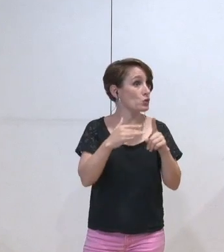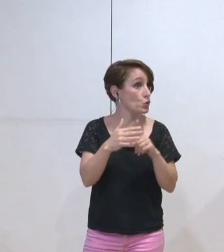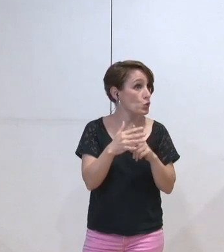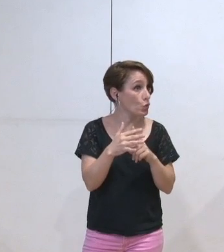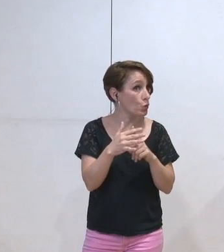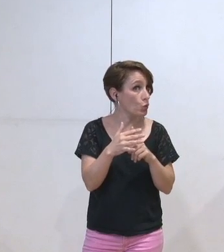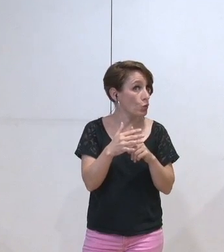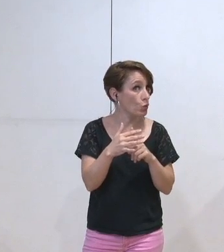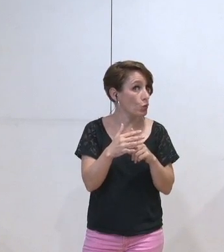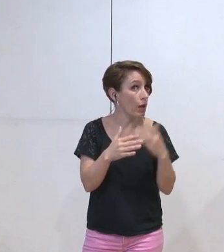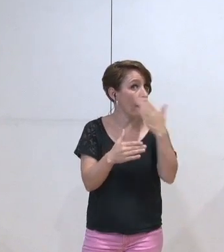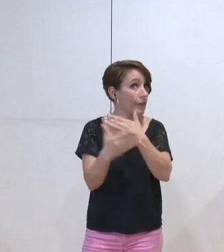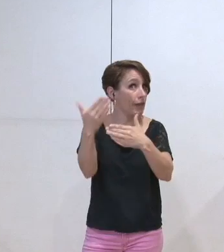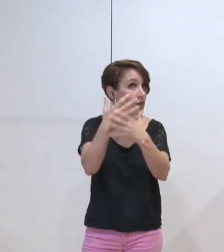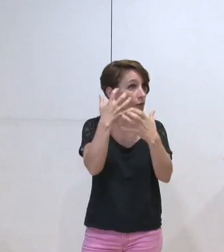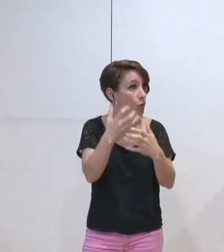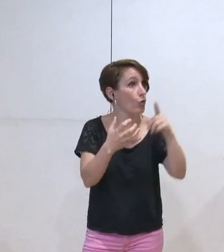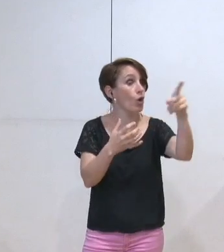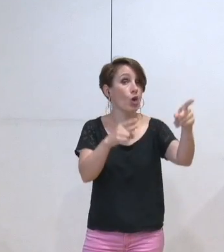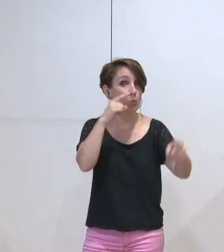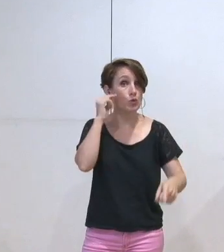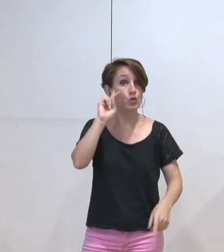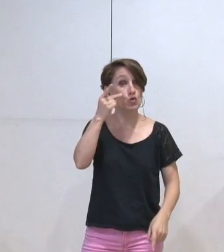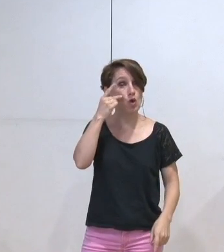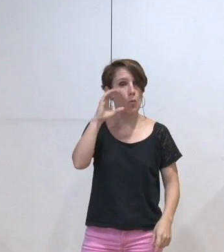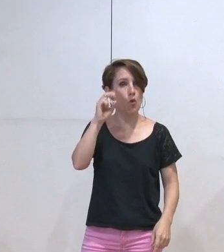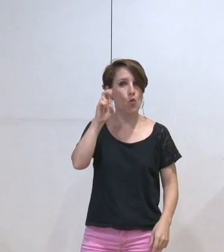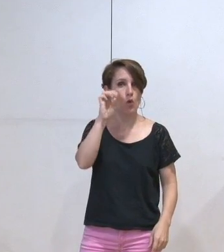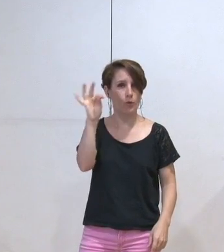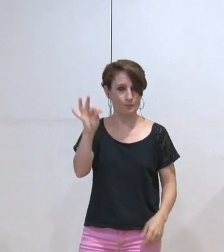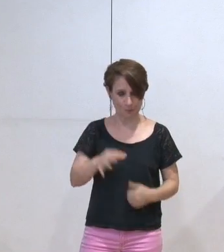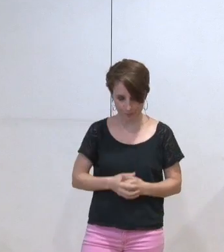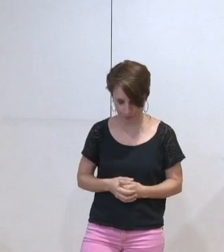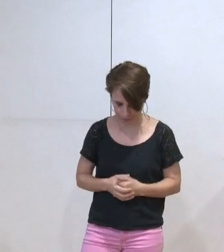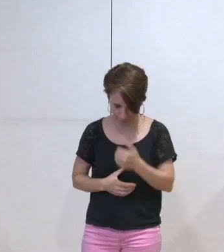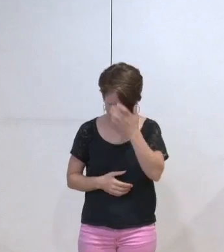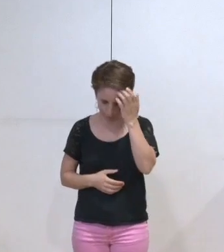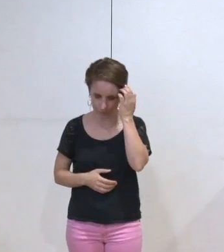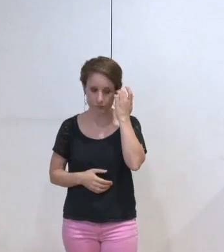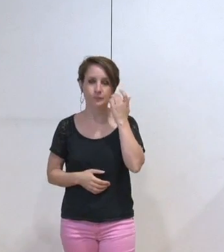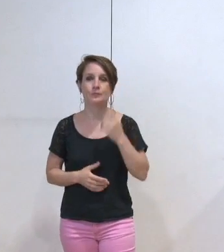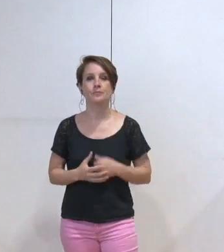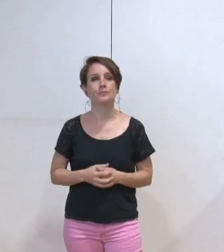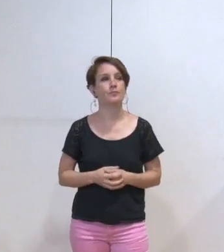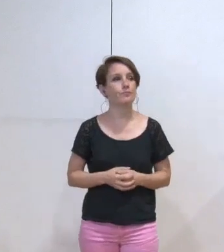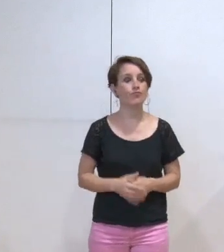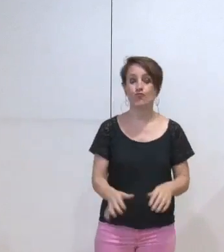a-t-il des prises de parole monsieur Noblecourt oui quelques mots Monsieur le Maire chers collègues pour tout vous dire on avait en effet je pense pas être le